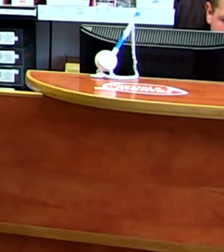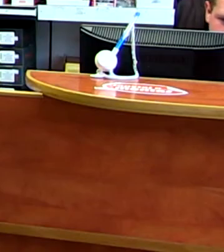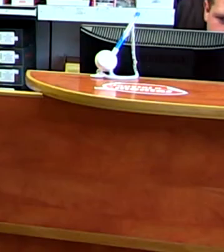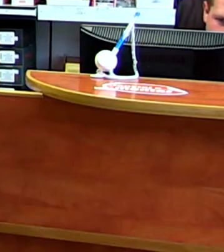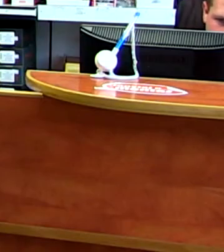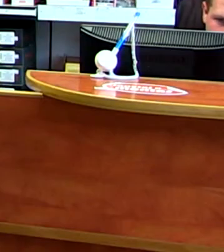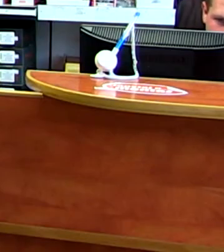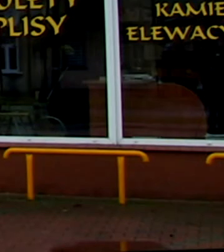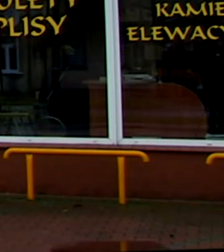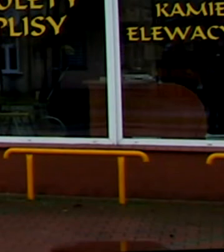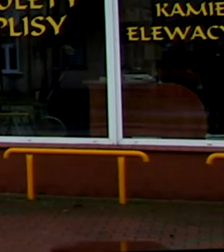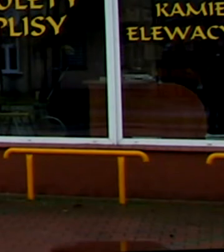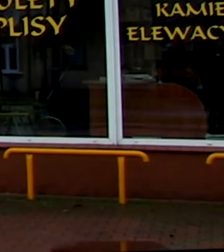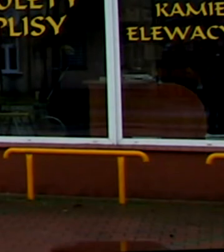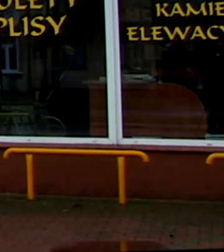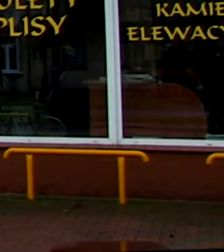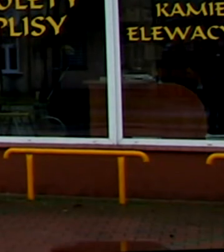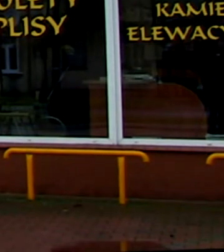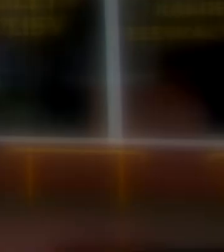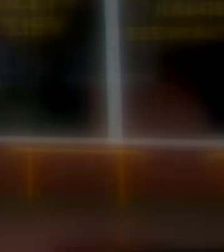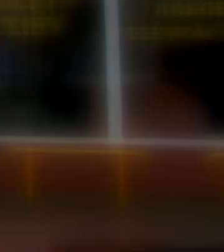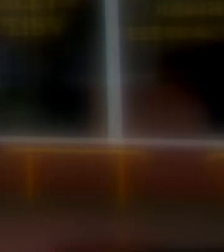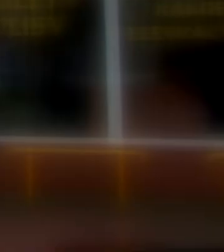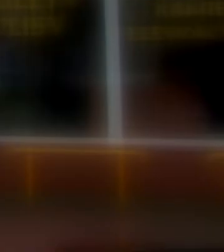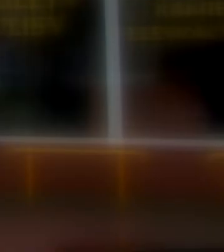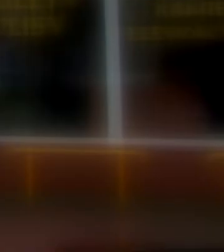Prowadzimy sprzedaż ratalną. Salon Fachowiec zaprasza.